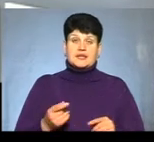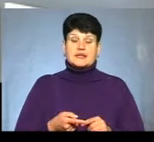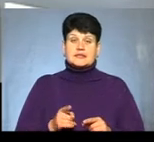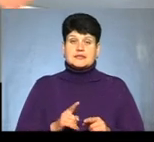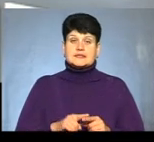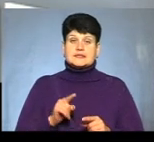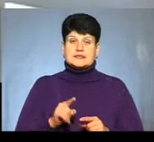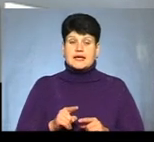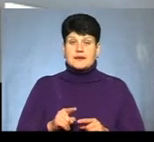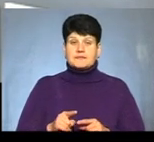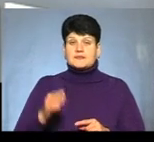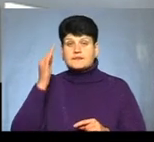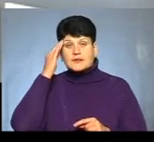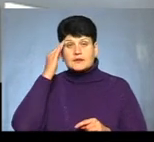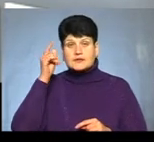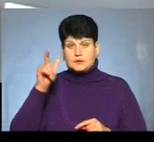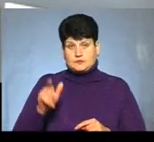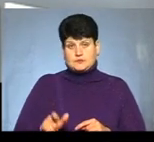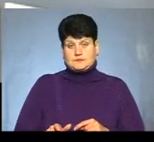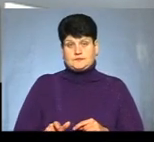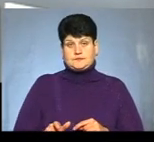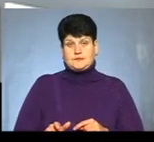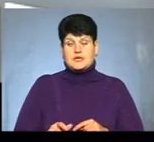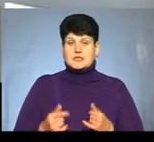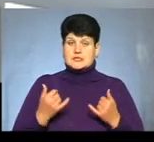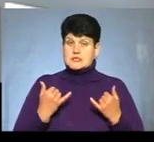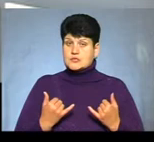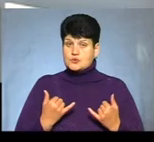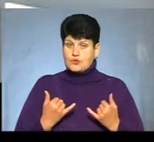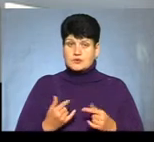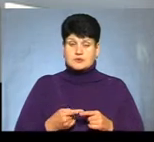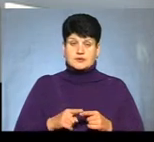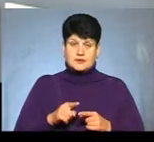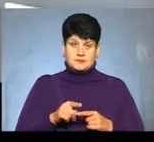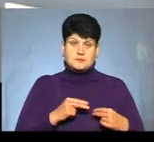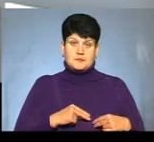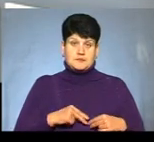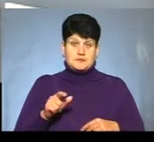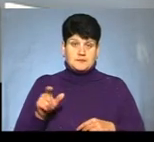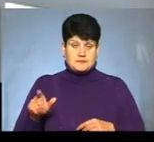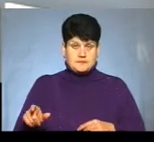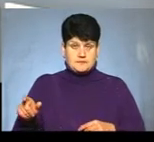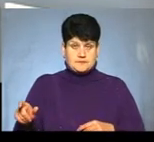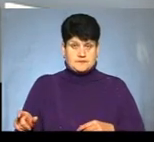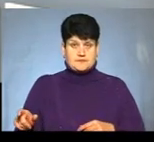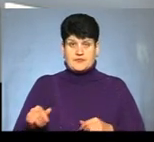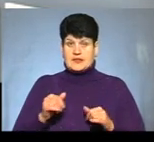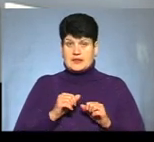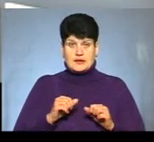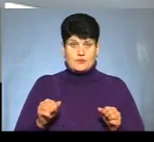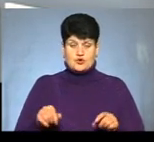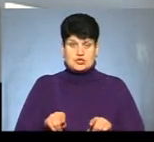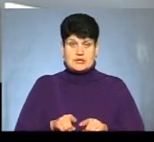Ну, це геніальна людина, це талановита людина, і сьогодні такими кадрами, такими